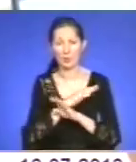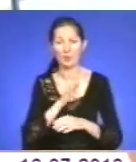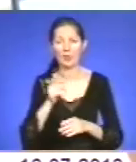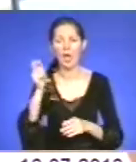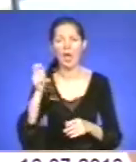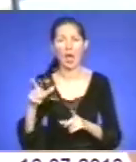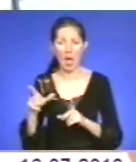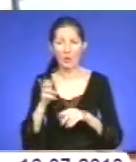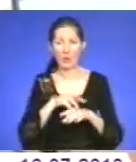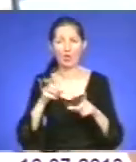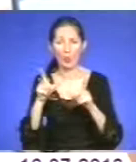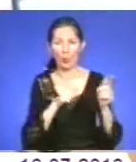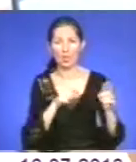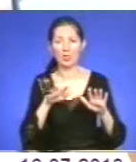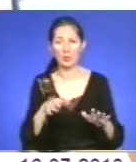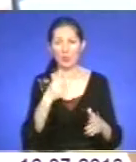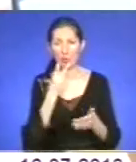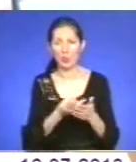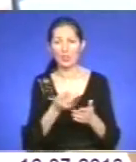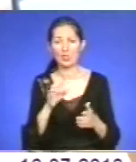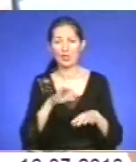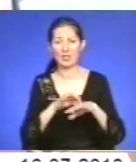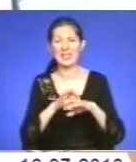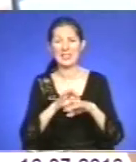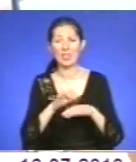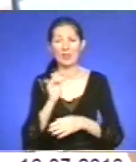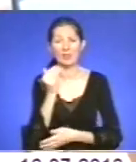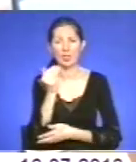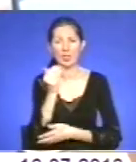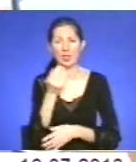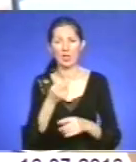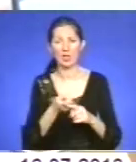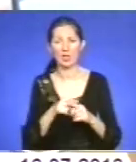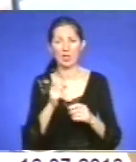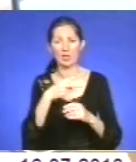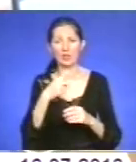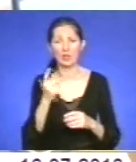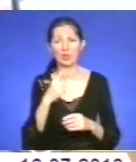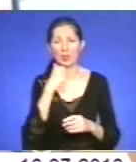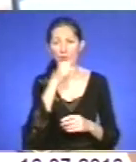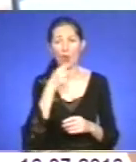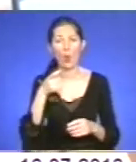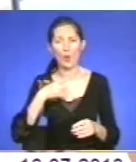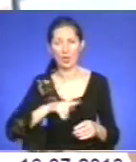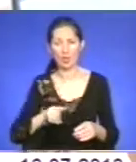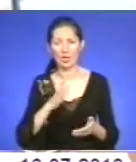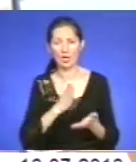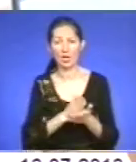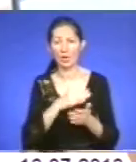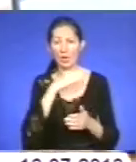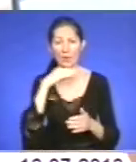що на тілі дитинки, яка 2011 року народження, є